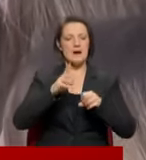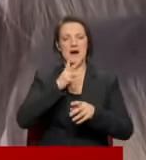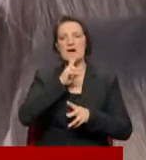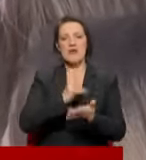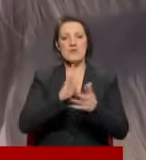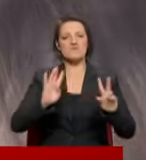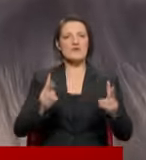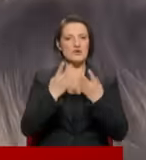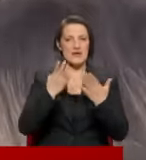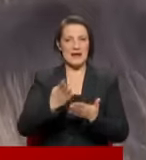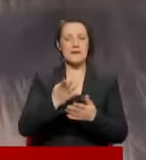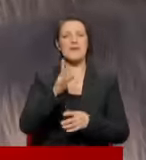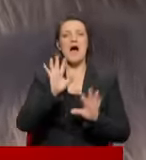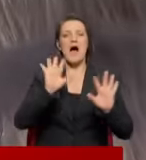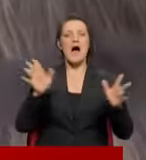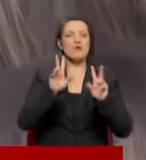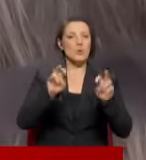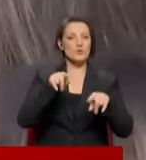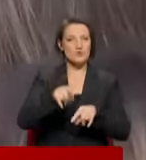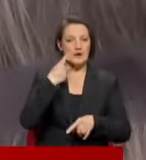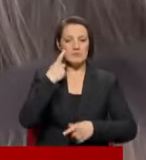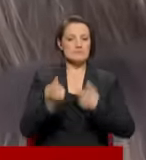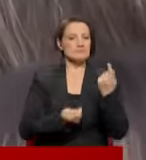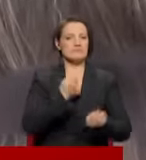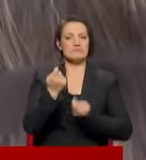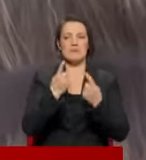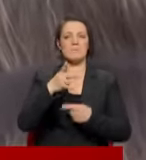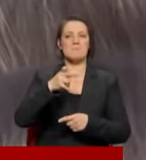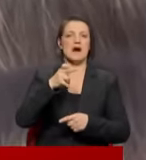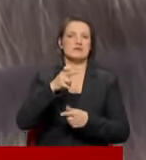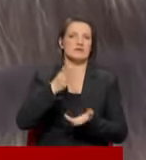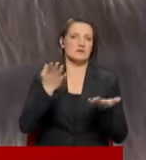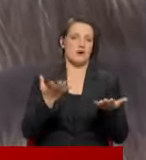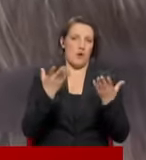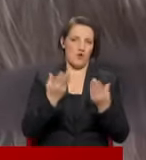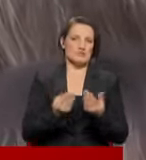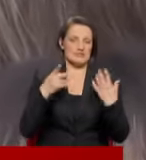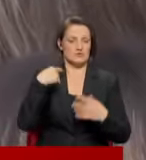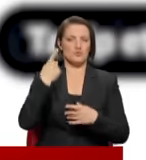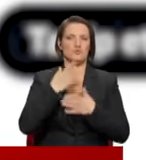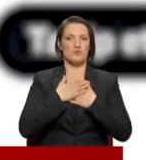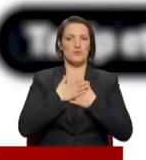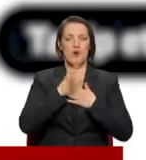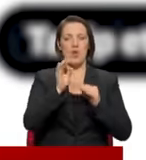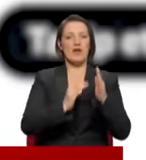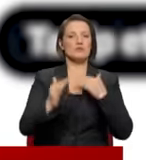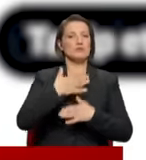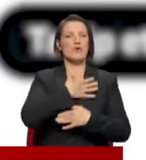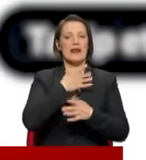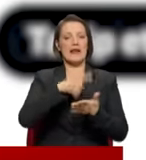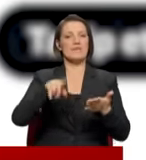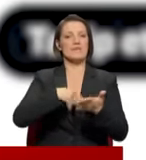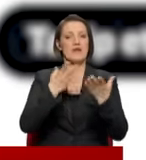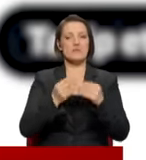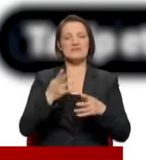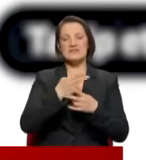başında devamında her türlü konu üzerinde çaba gösteren bir parti konumuna gelmesini düşünmekteyim. Olağanüstü kurultayın iptal